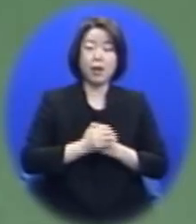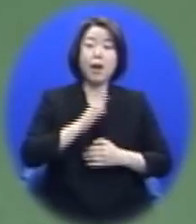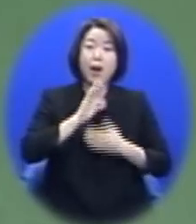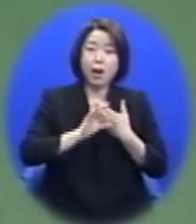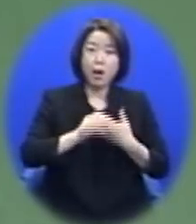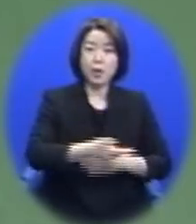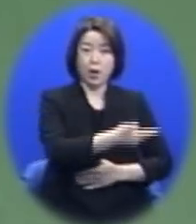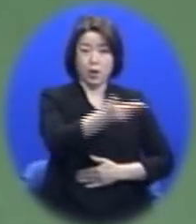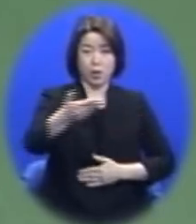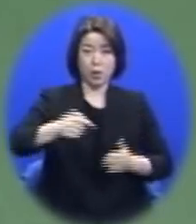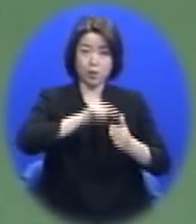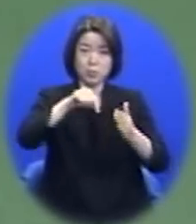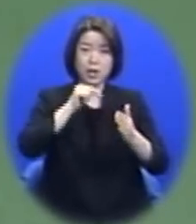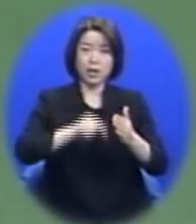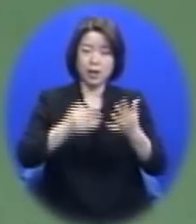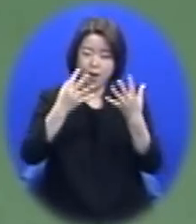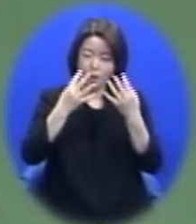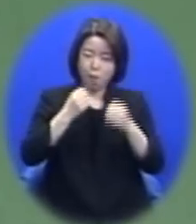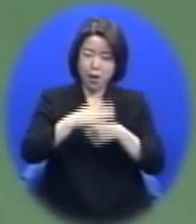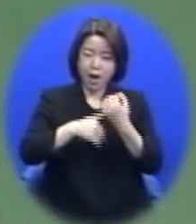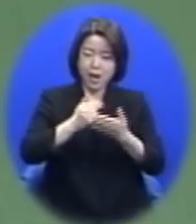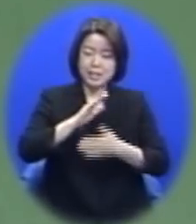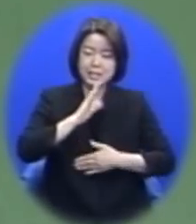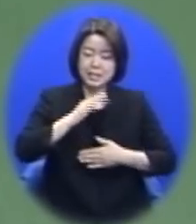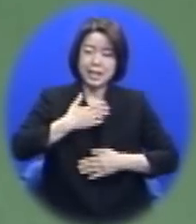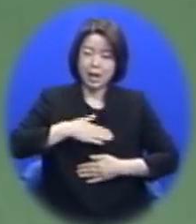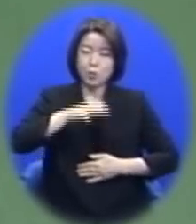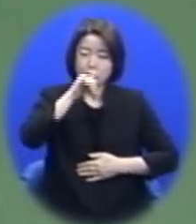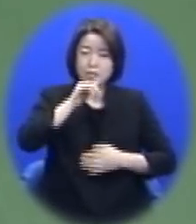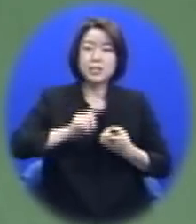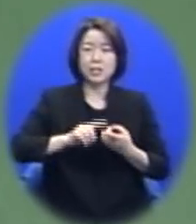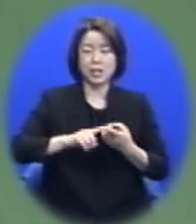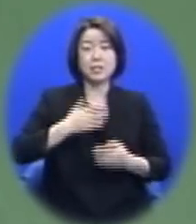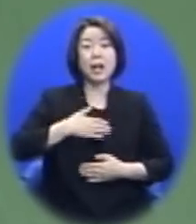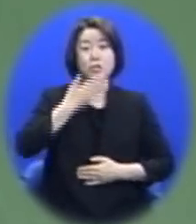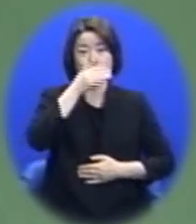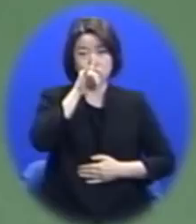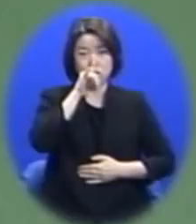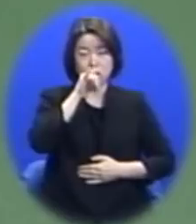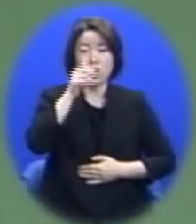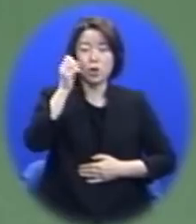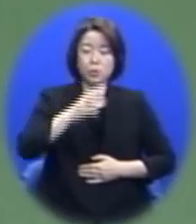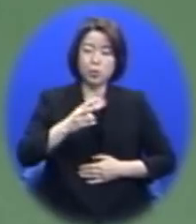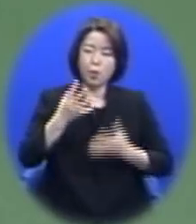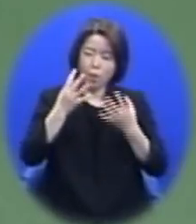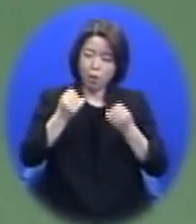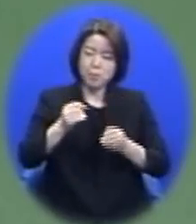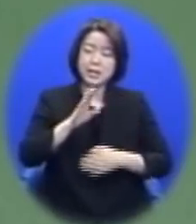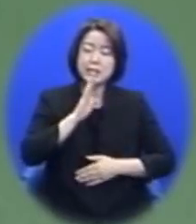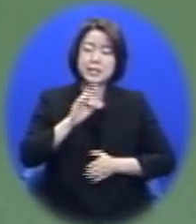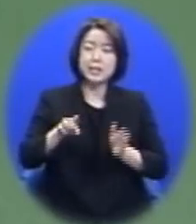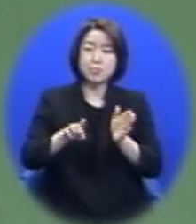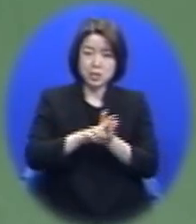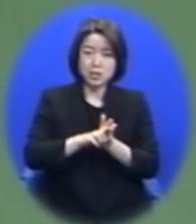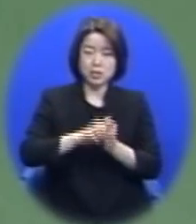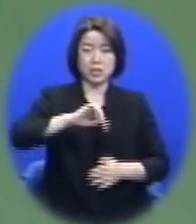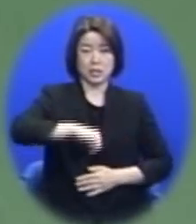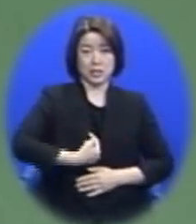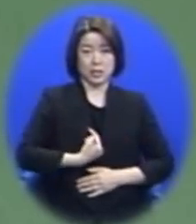안에 여러분이 얼마나 하나님을 진짜 알고 있는지 또 얼마나 정말 믿는지를 여러분 스스로 알수